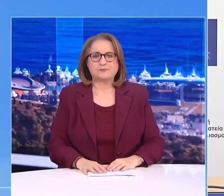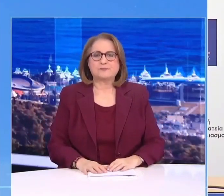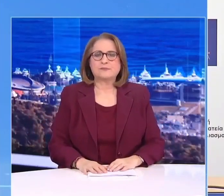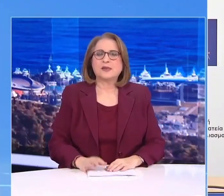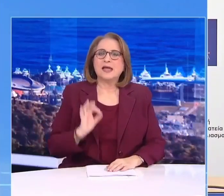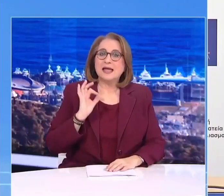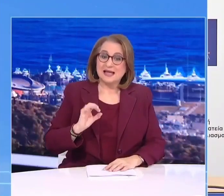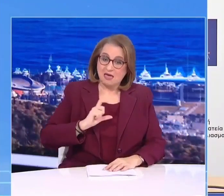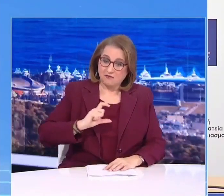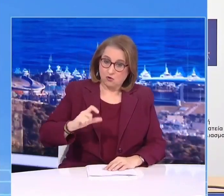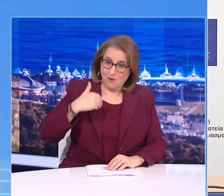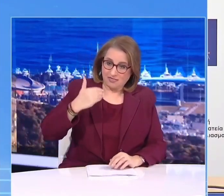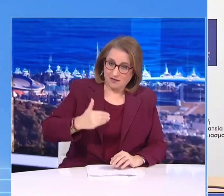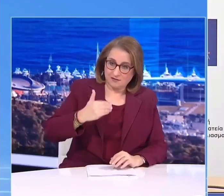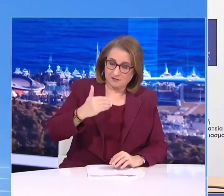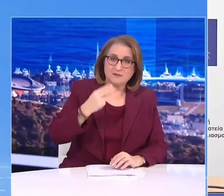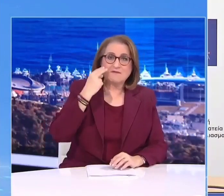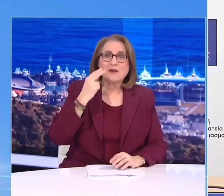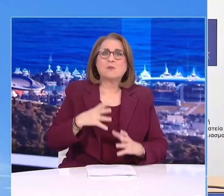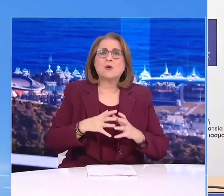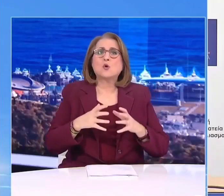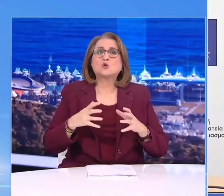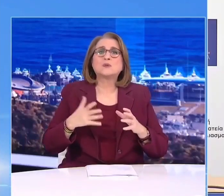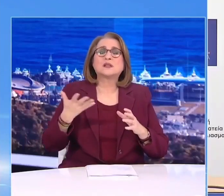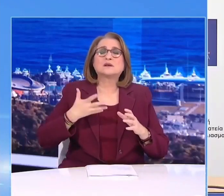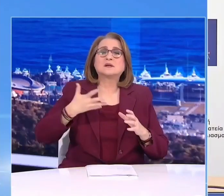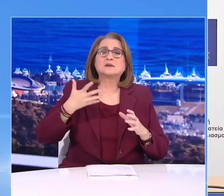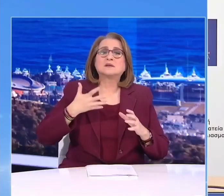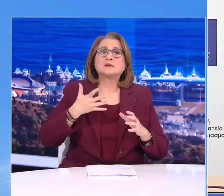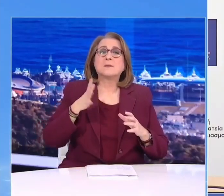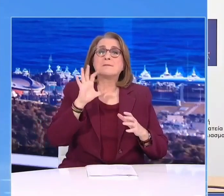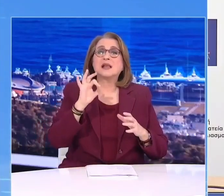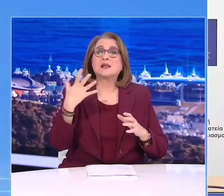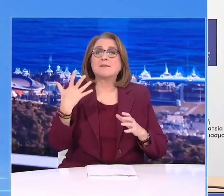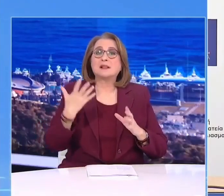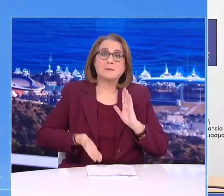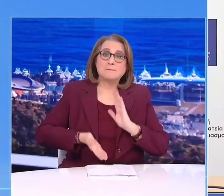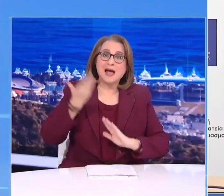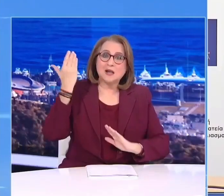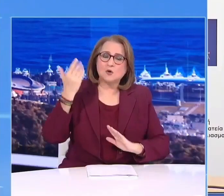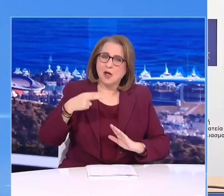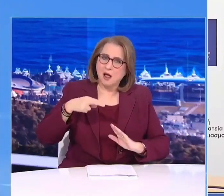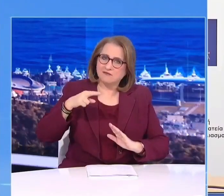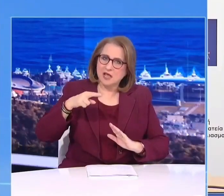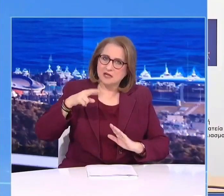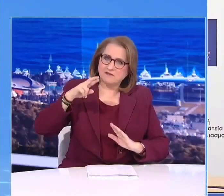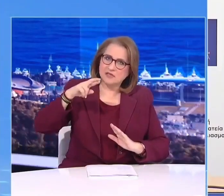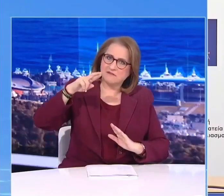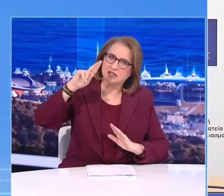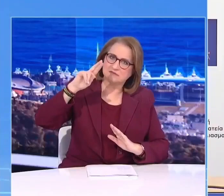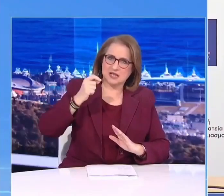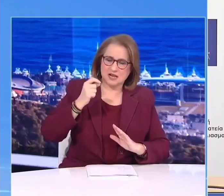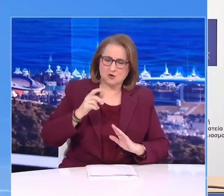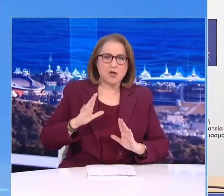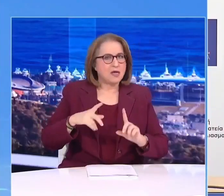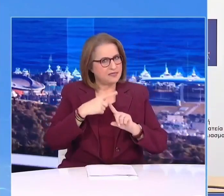μικρή αύξηση των νέων κρουσμάτων στους συνανθρώπους μας ηλικίες άνω των 55 ετών. Η θετικότητα παράμεινε